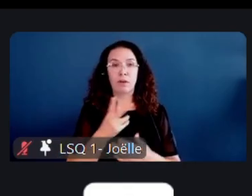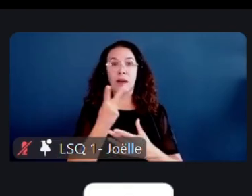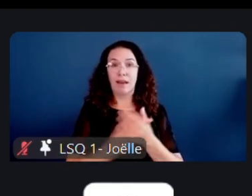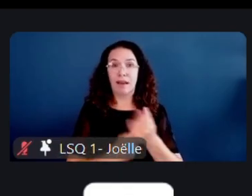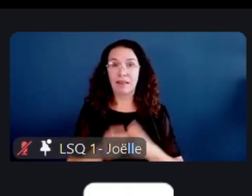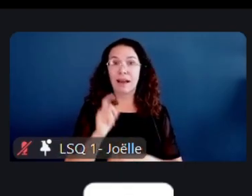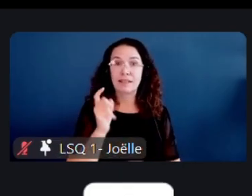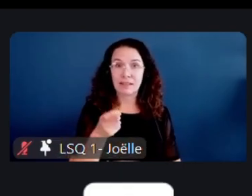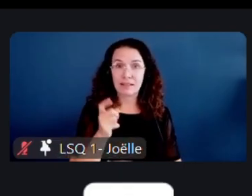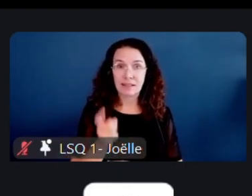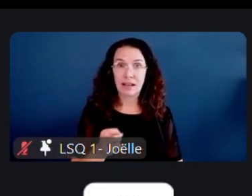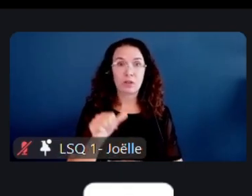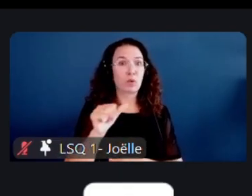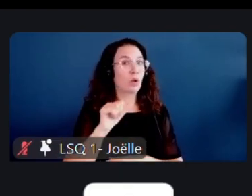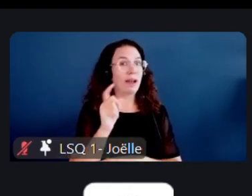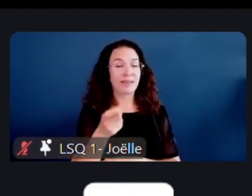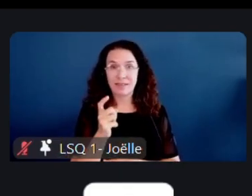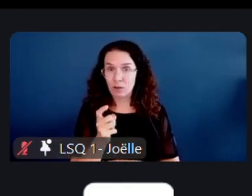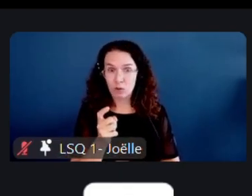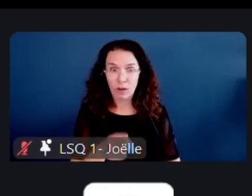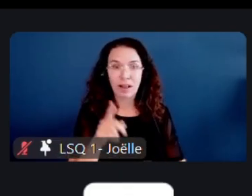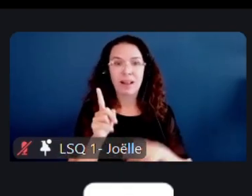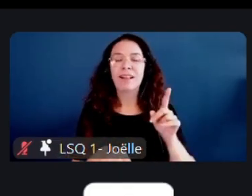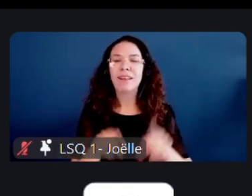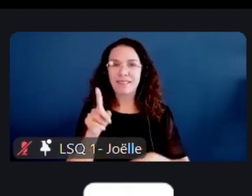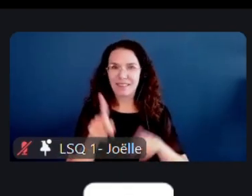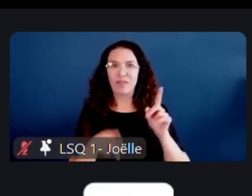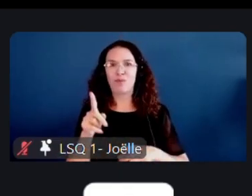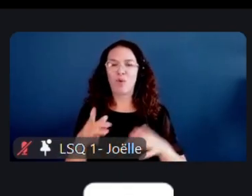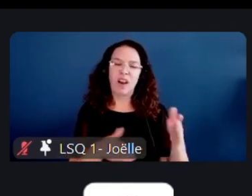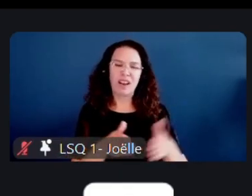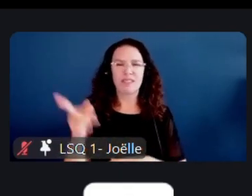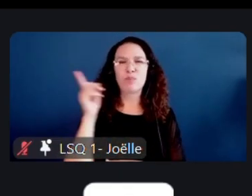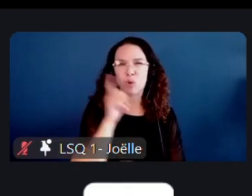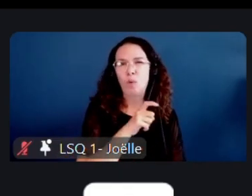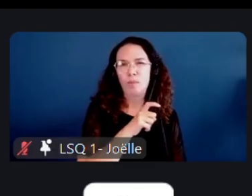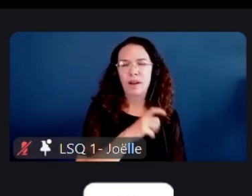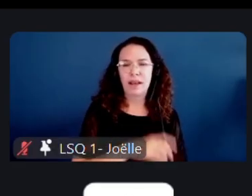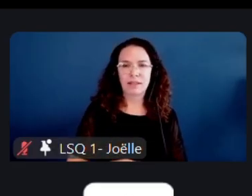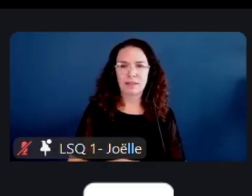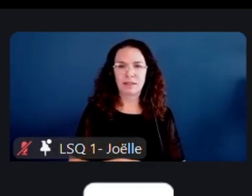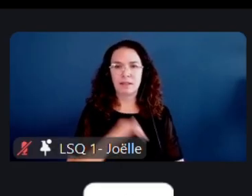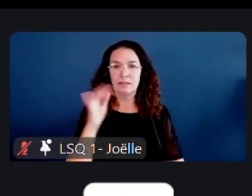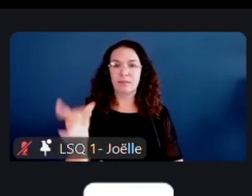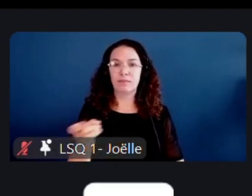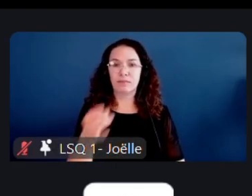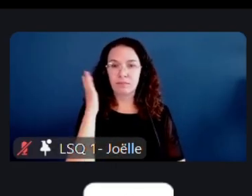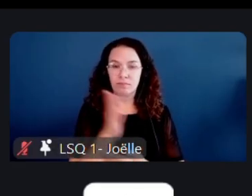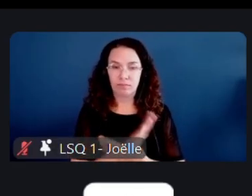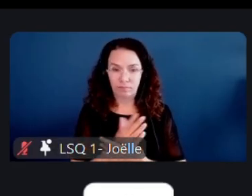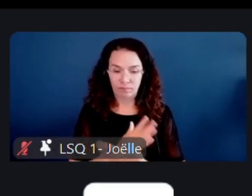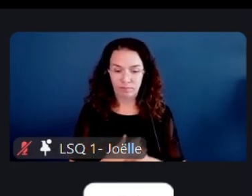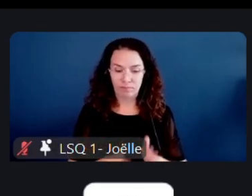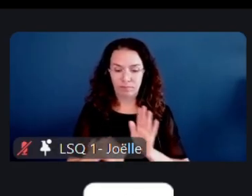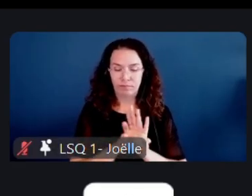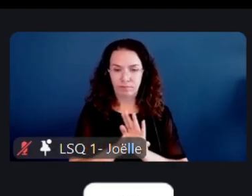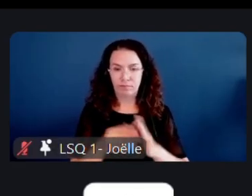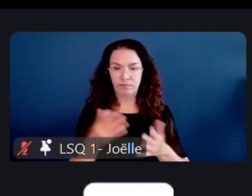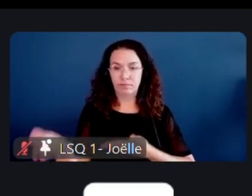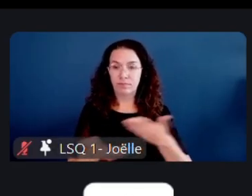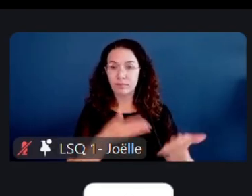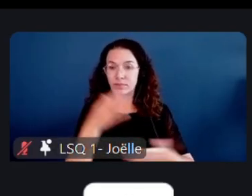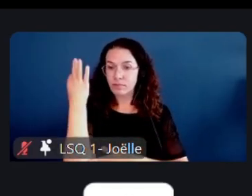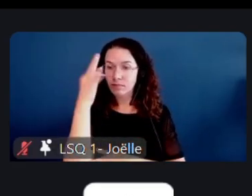asexuelles, dont les parcours de santé sont souvent plus complexes. En intégrant une approche intersectionnelle à l'offre active de services en